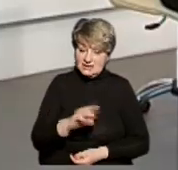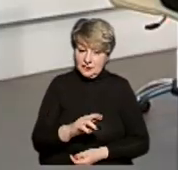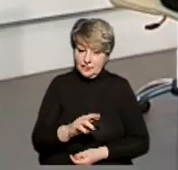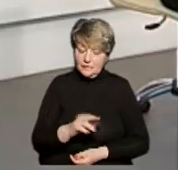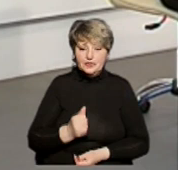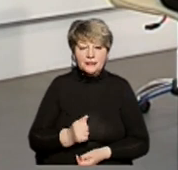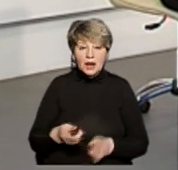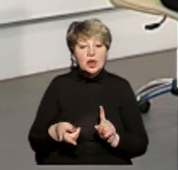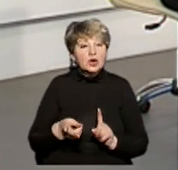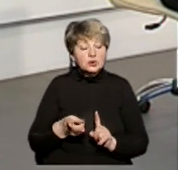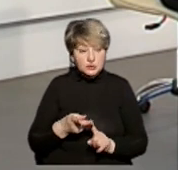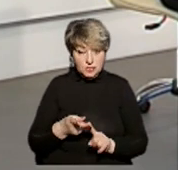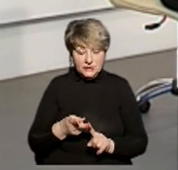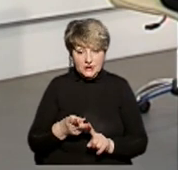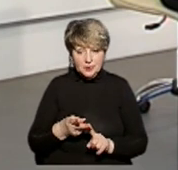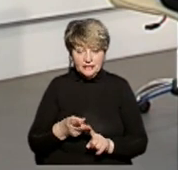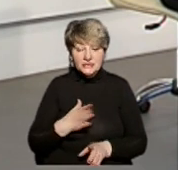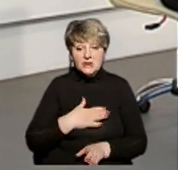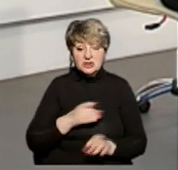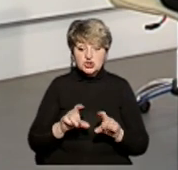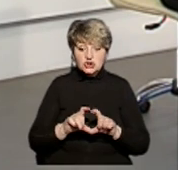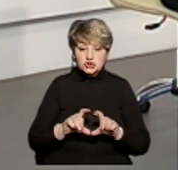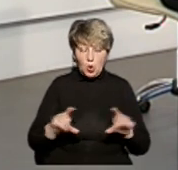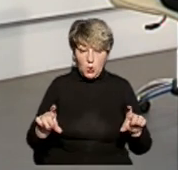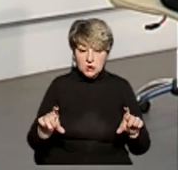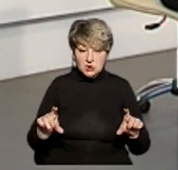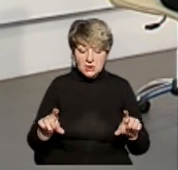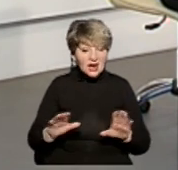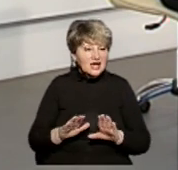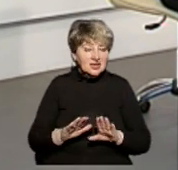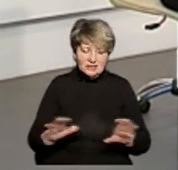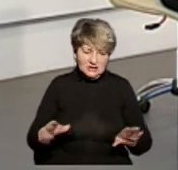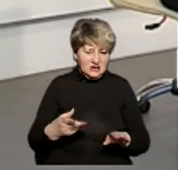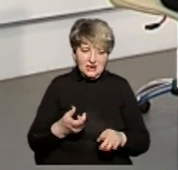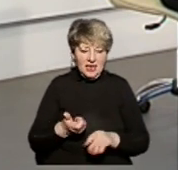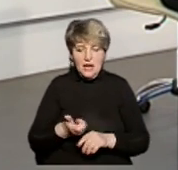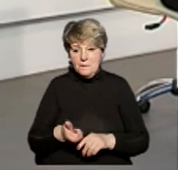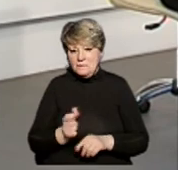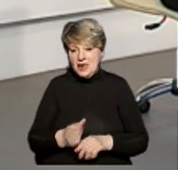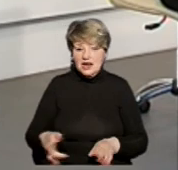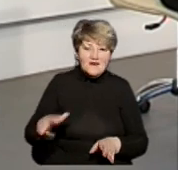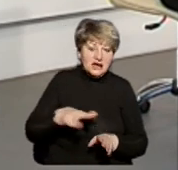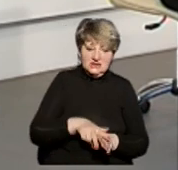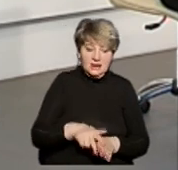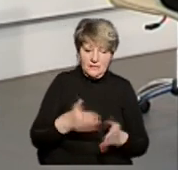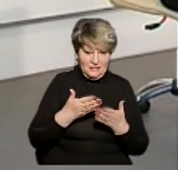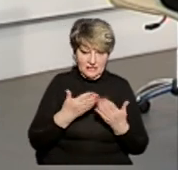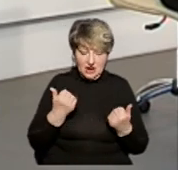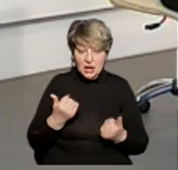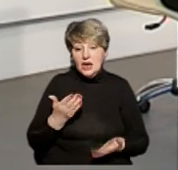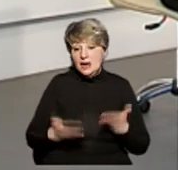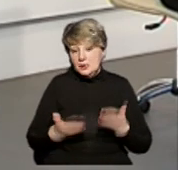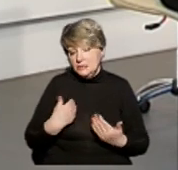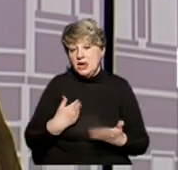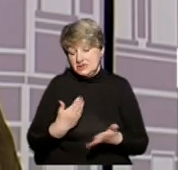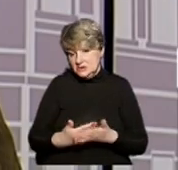По-друге, наші школи не перевантажені всі масово, тому, якщо так брати в цілому,